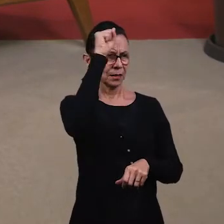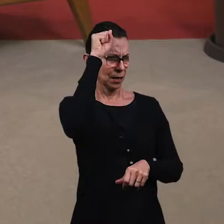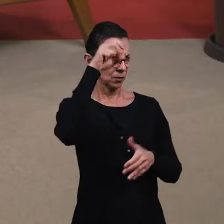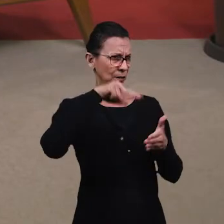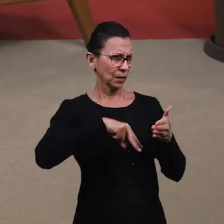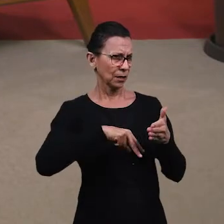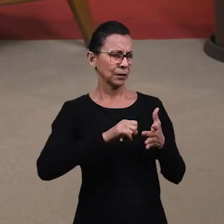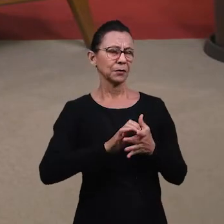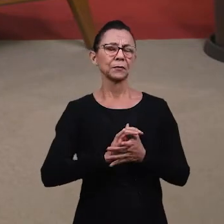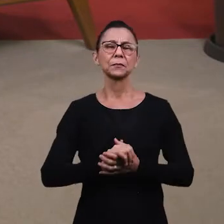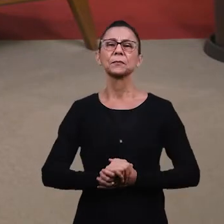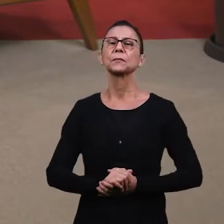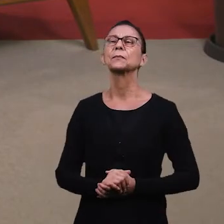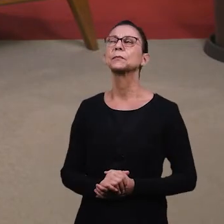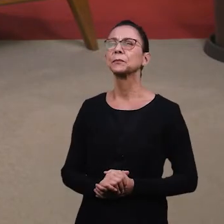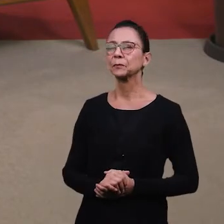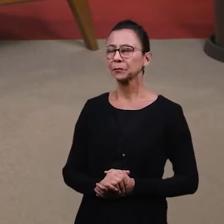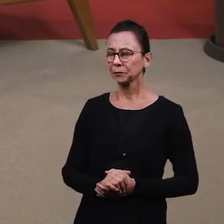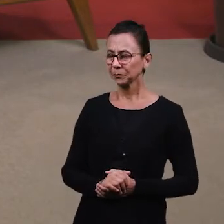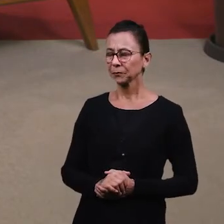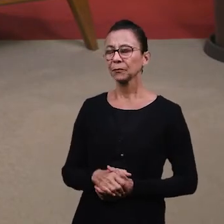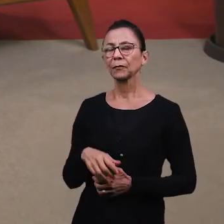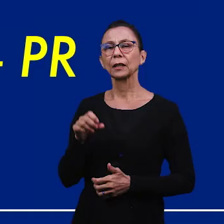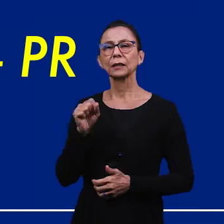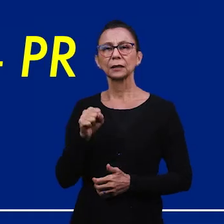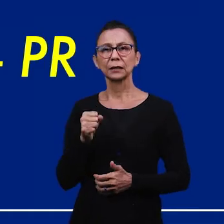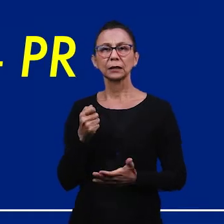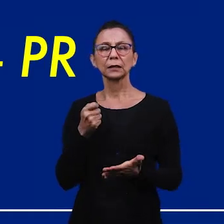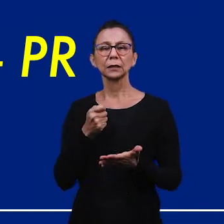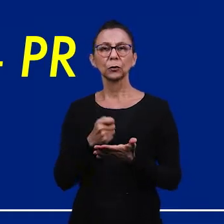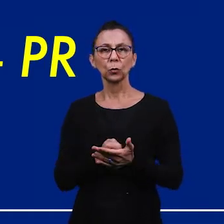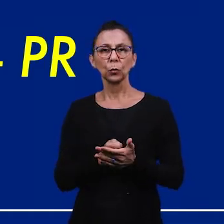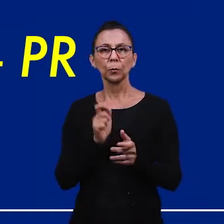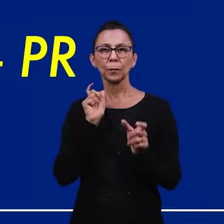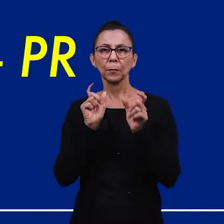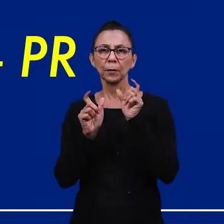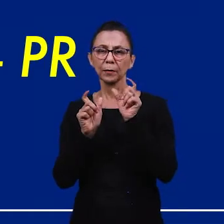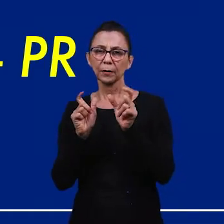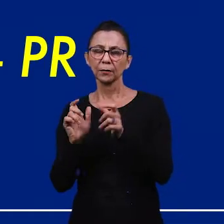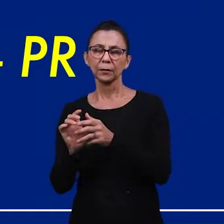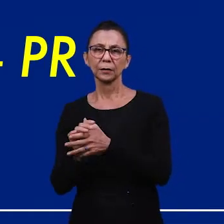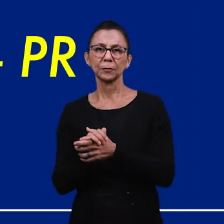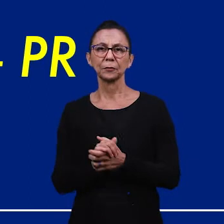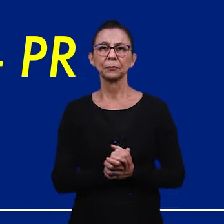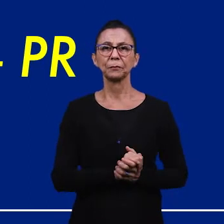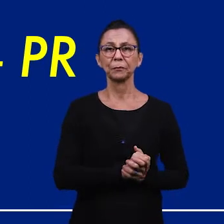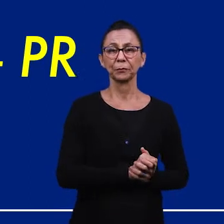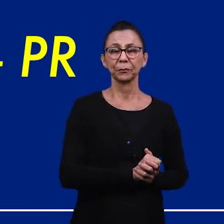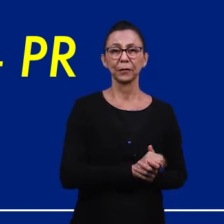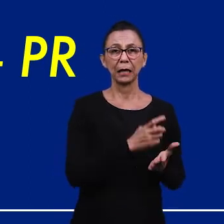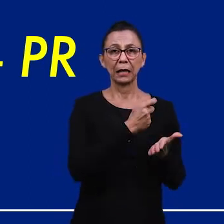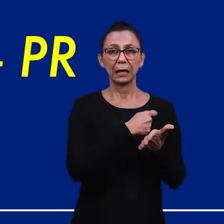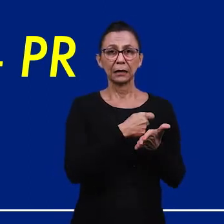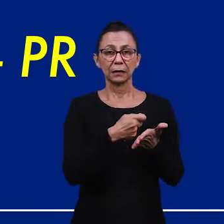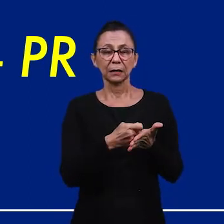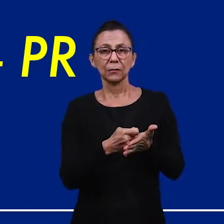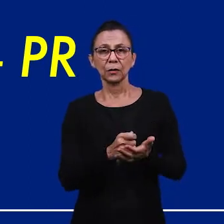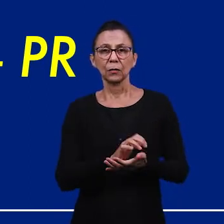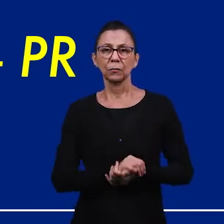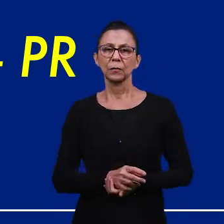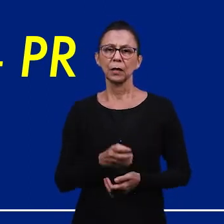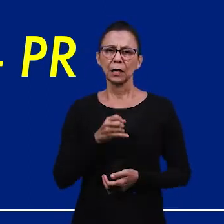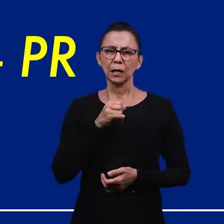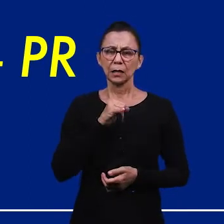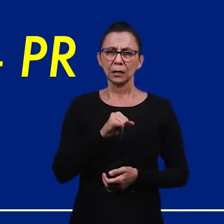nous lire. Donc, cette participation conclut ce qu'on a dit. Il a écrit, l'homme sans les habits nuptiales,